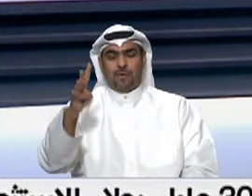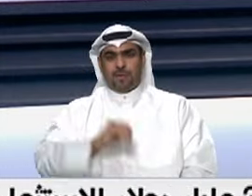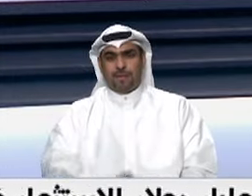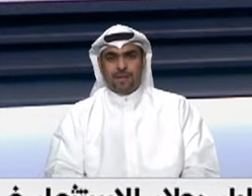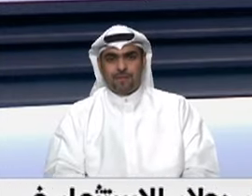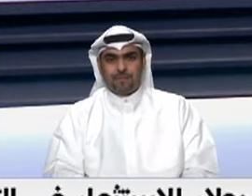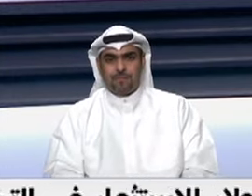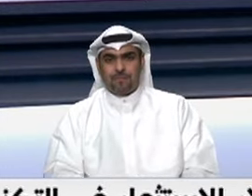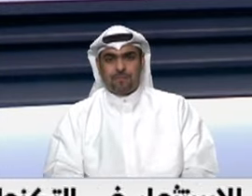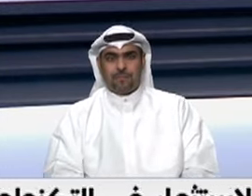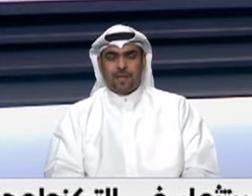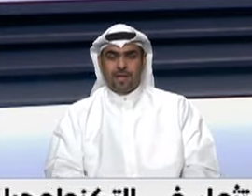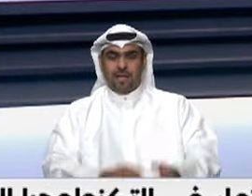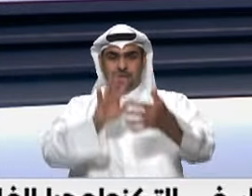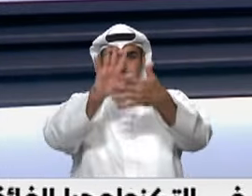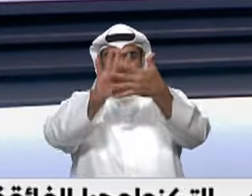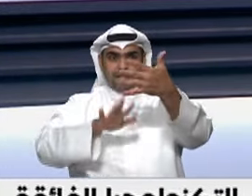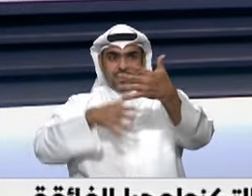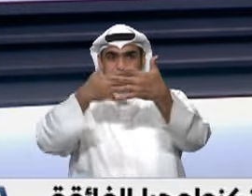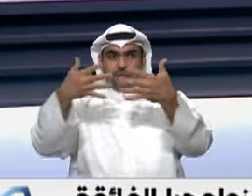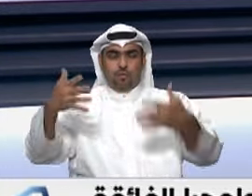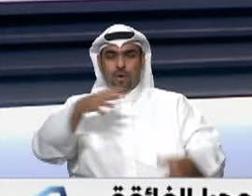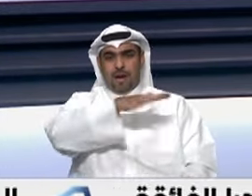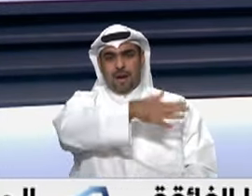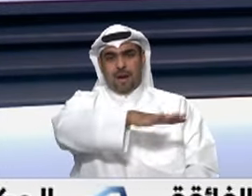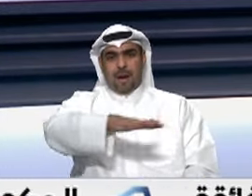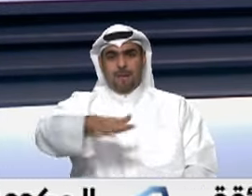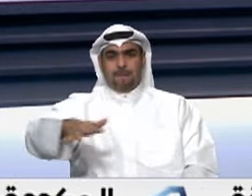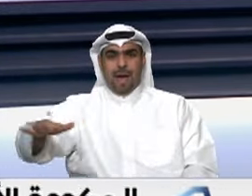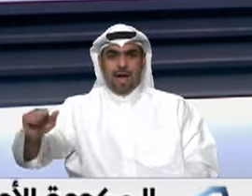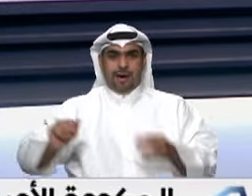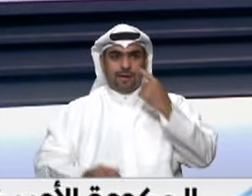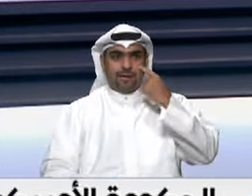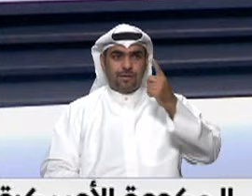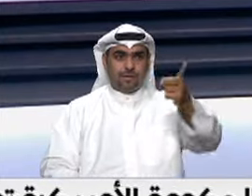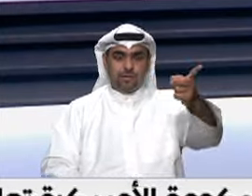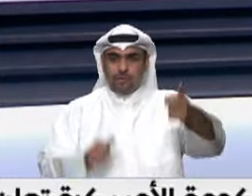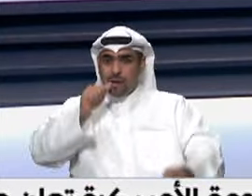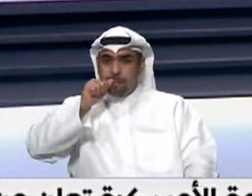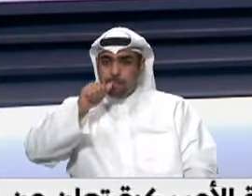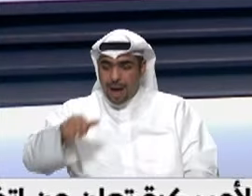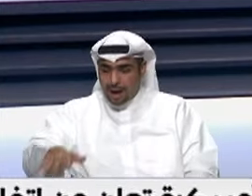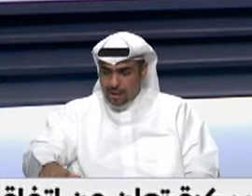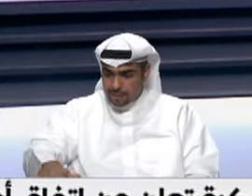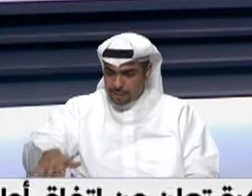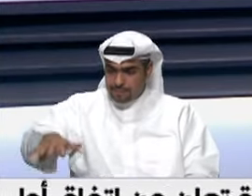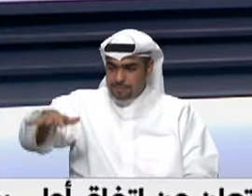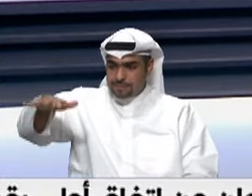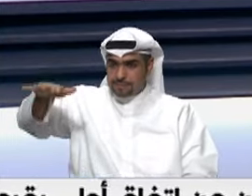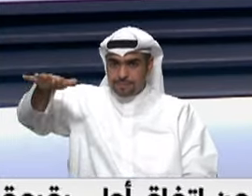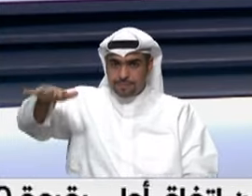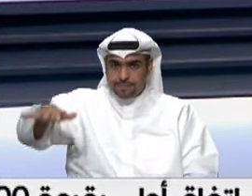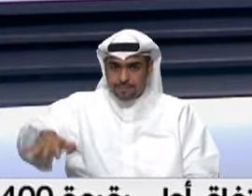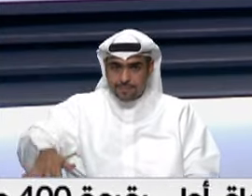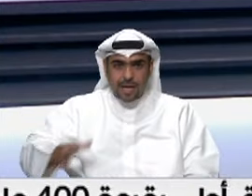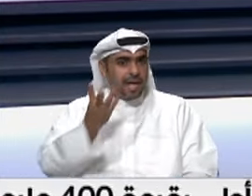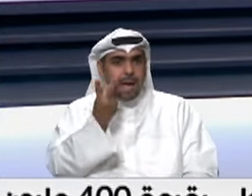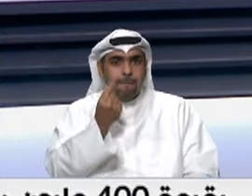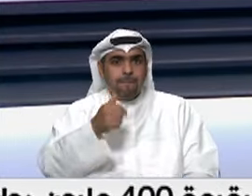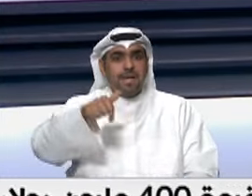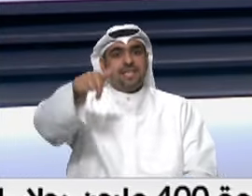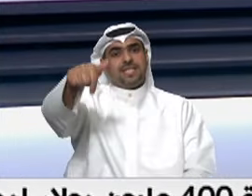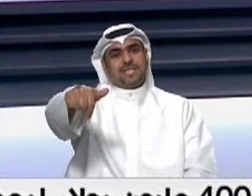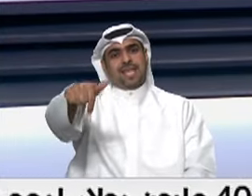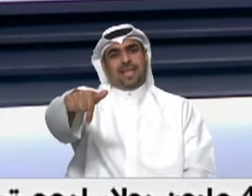مئوية. البحر خفيف إلى معتدل الموج، يعلو أحيانا من 2 إلى 6 قدم. المد الأول الساعة 44 دقيقة،